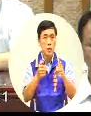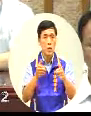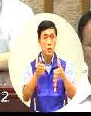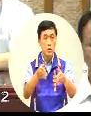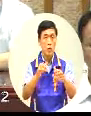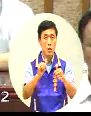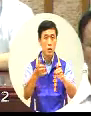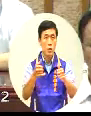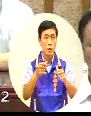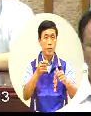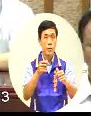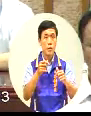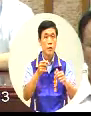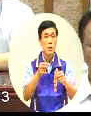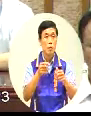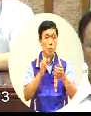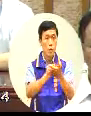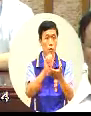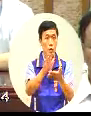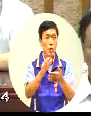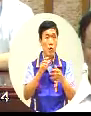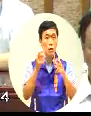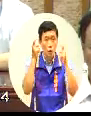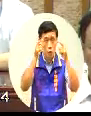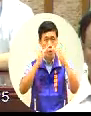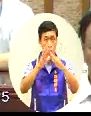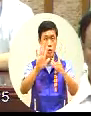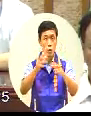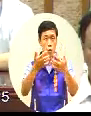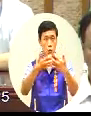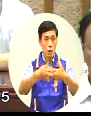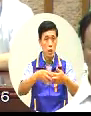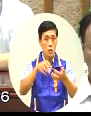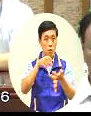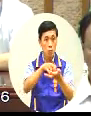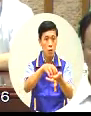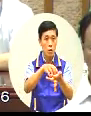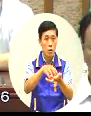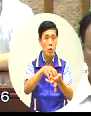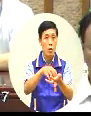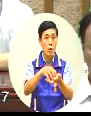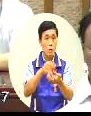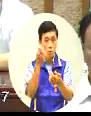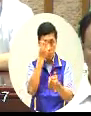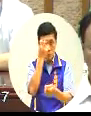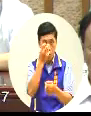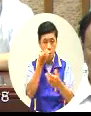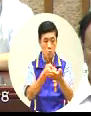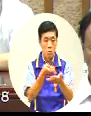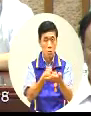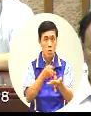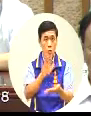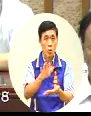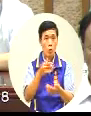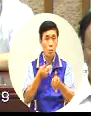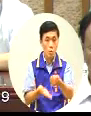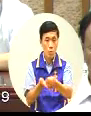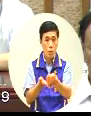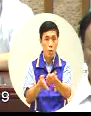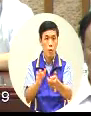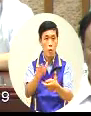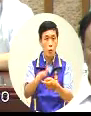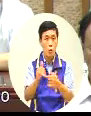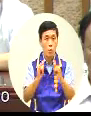告哈，安格隆期有机认证我们都相当严格的把关，而且按国内按的农民朋